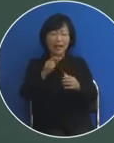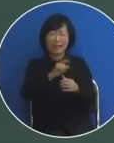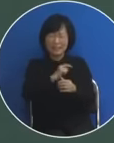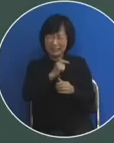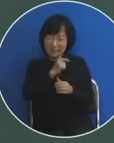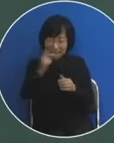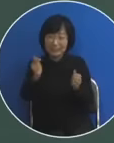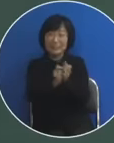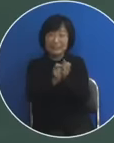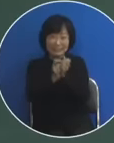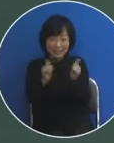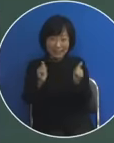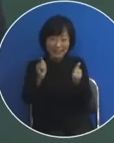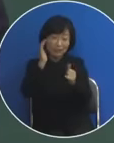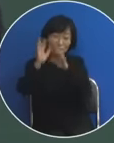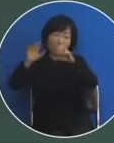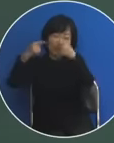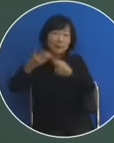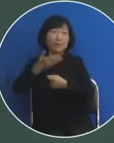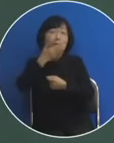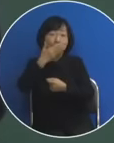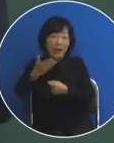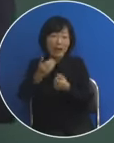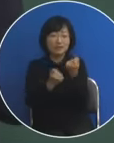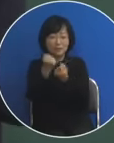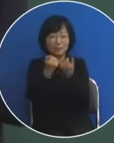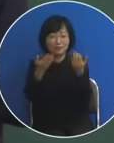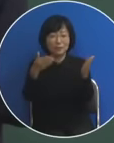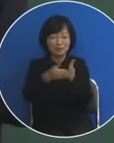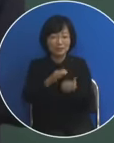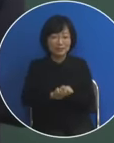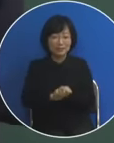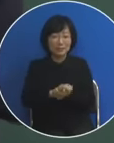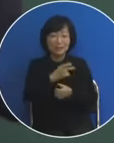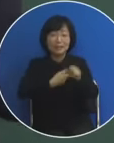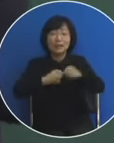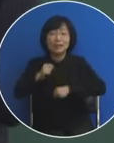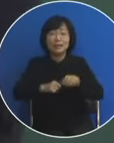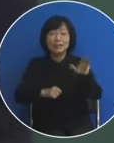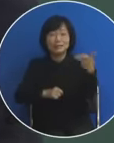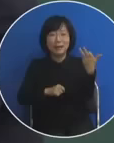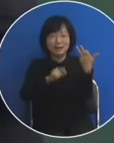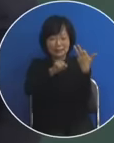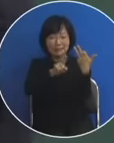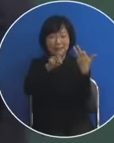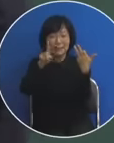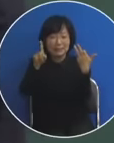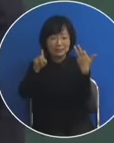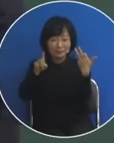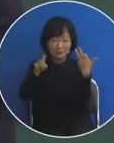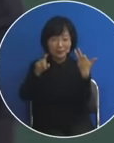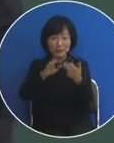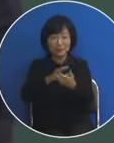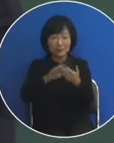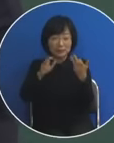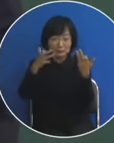사도행 18장 1절에 18절이 It's Acts 18 verse 1. 뭐라고 했습니까? What does he say? 어떻게 해서 고넬료의 집에